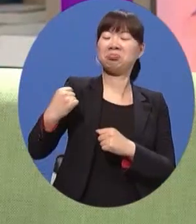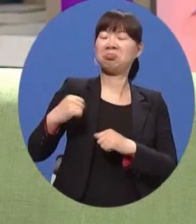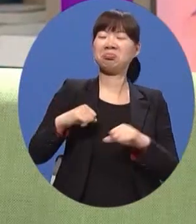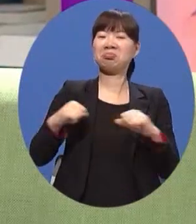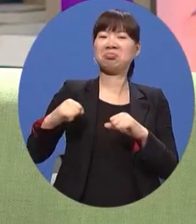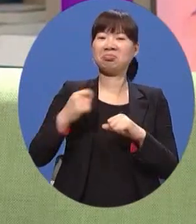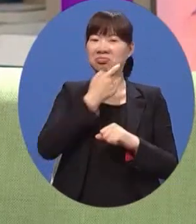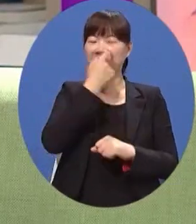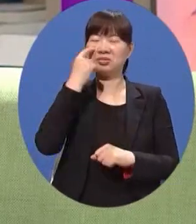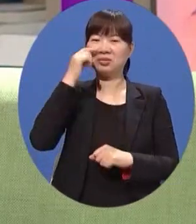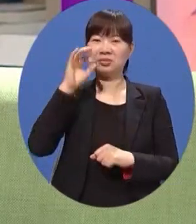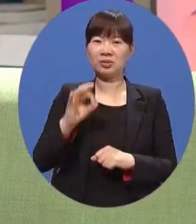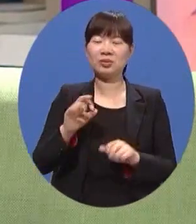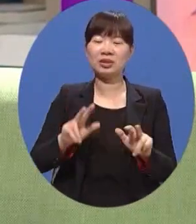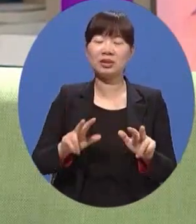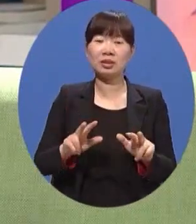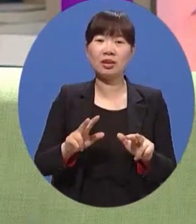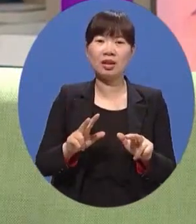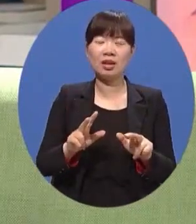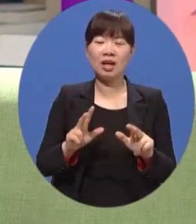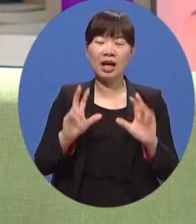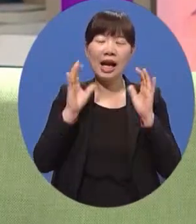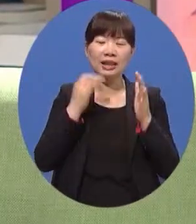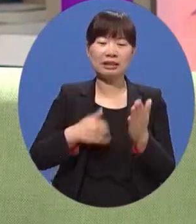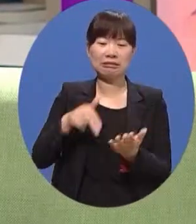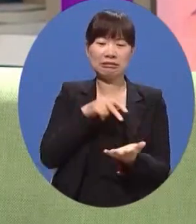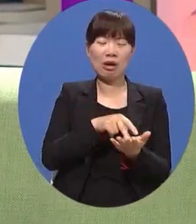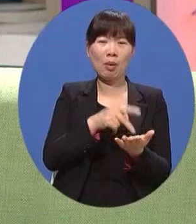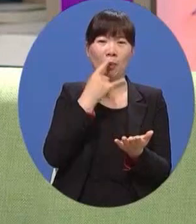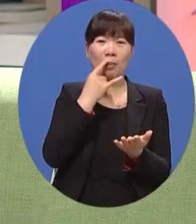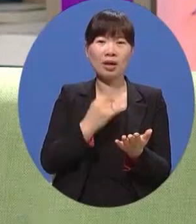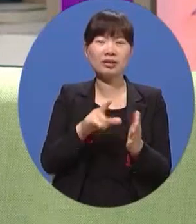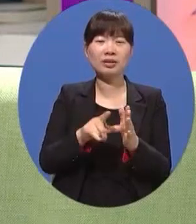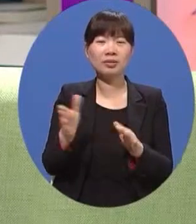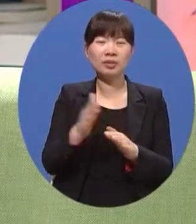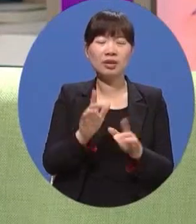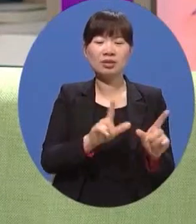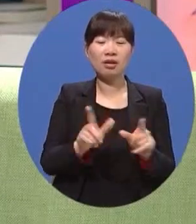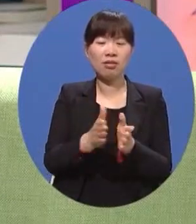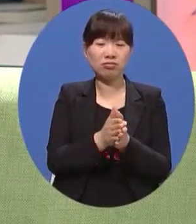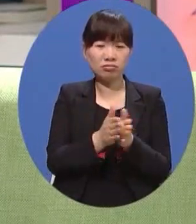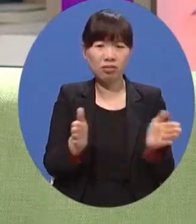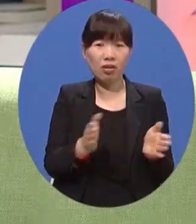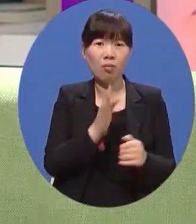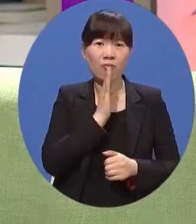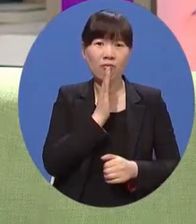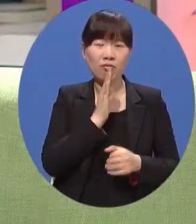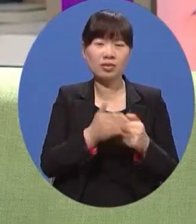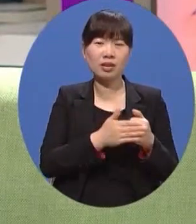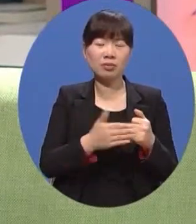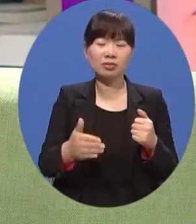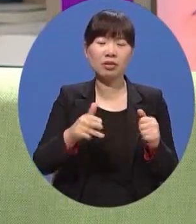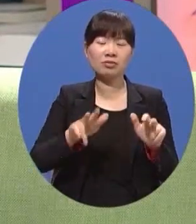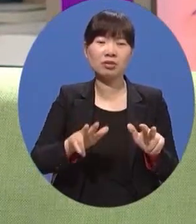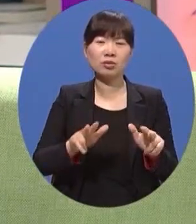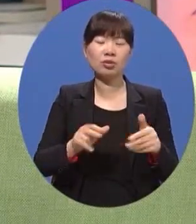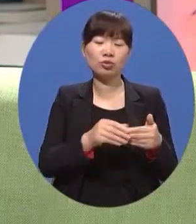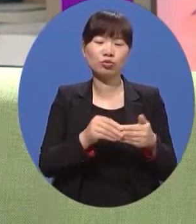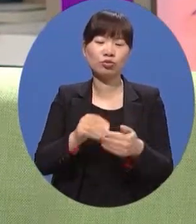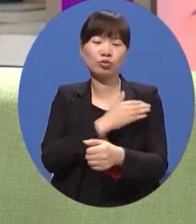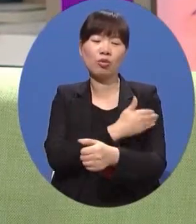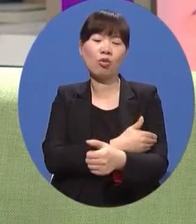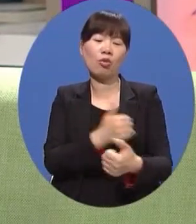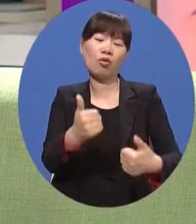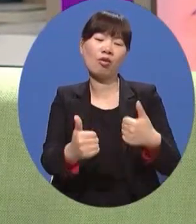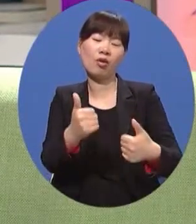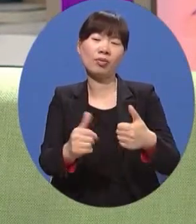이제 겨우 이제 아이가 일어나면 또 엄마가 어떻게 그때부터 이제 생활을 시작하는 거 아닙니까? 그러니까 사실은 그 주도권